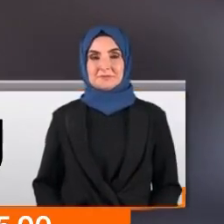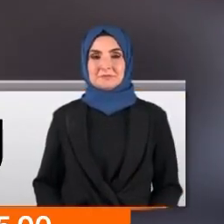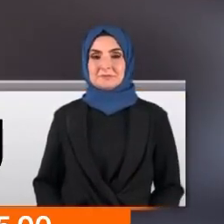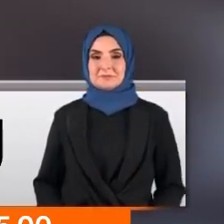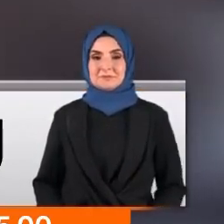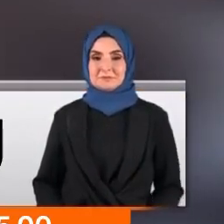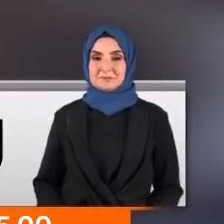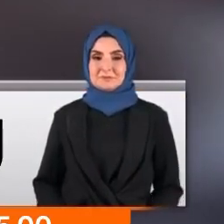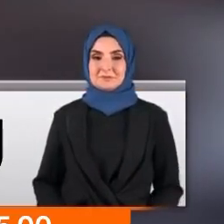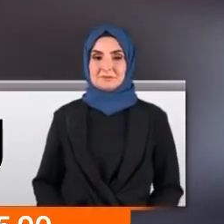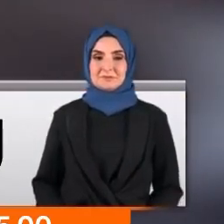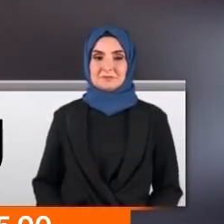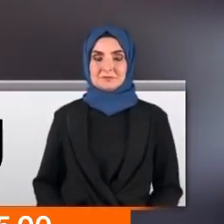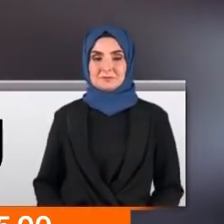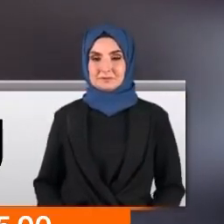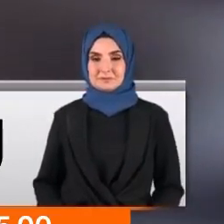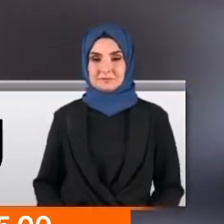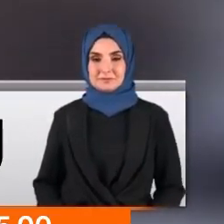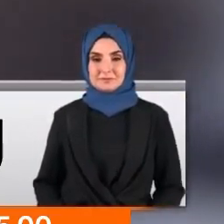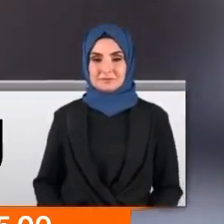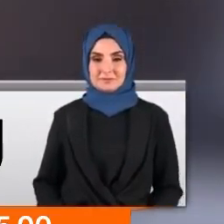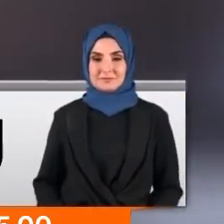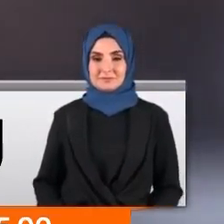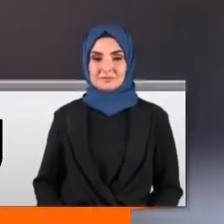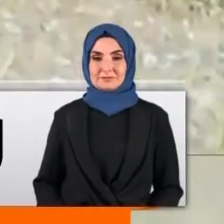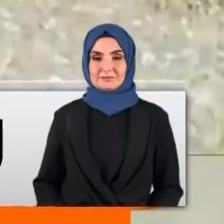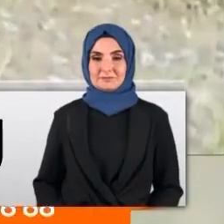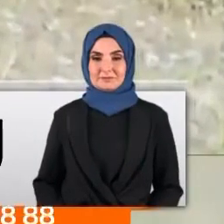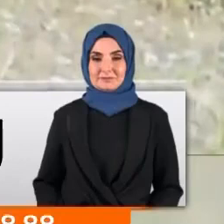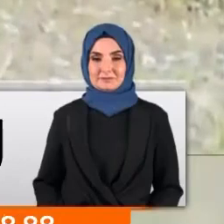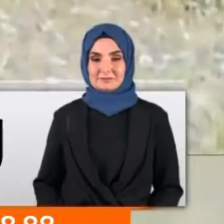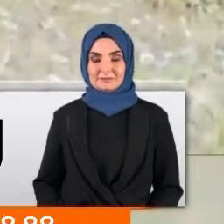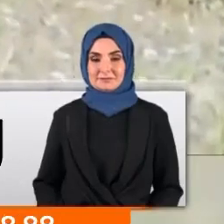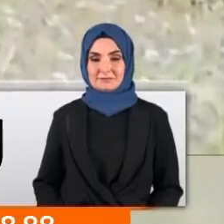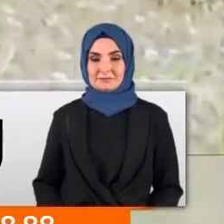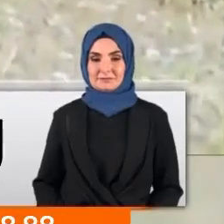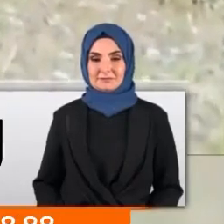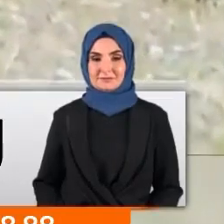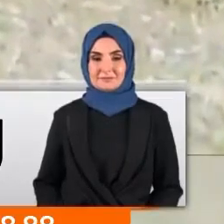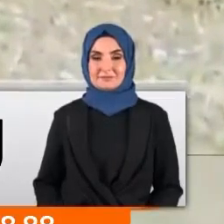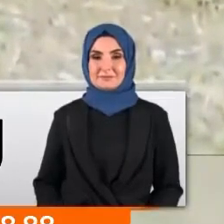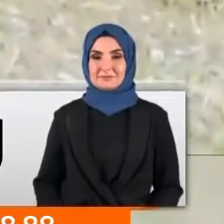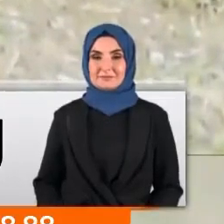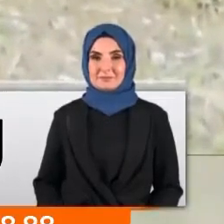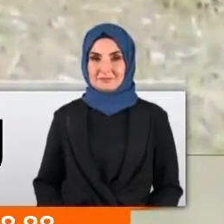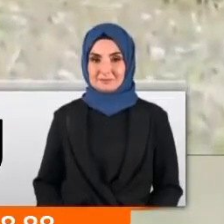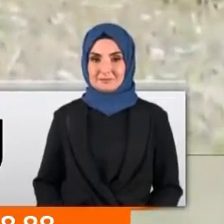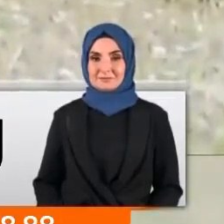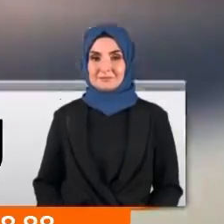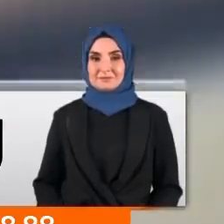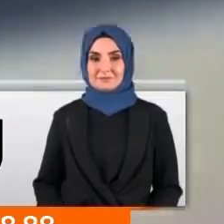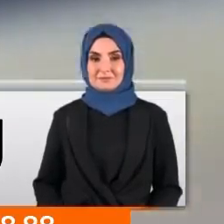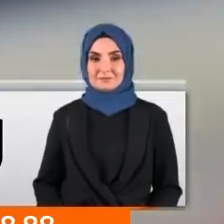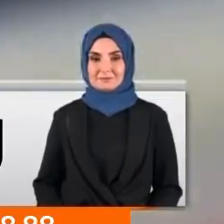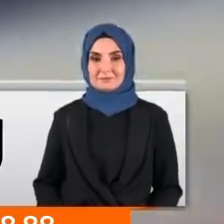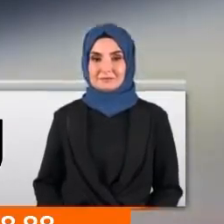Az yediğin balığı. Bal mı tuttun az yine? Bal tuttuysa canlanır mı biraz daha? Bu alanda bulduğumuz yavru ayımız bal kızı sağlığına kavuştu.